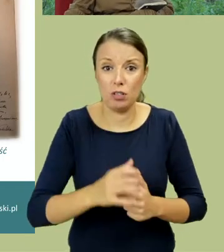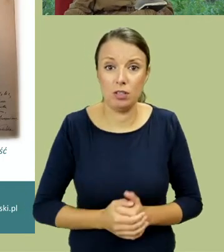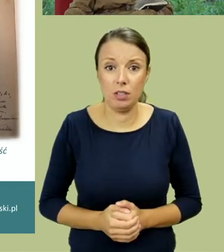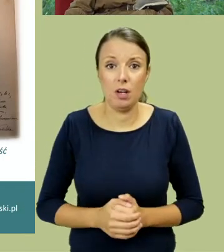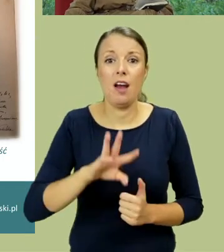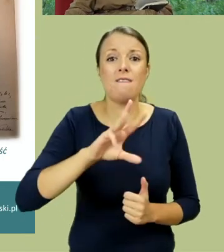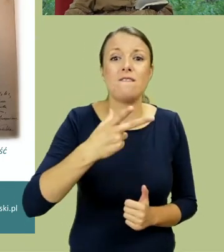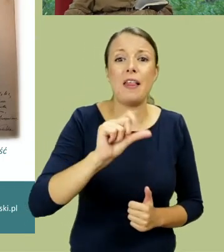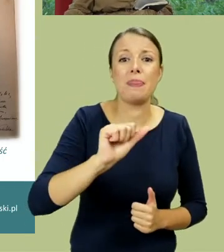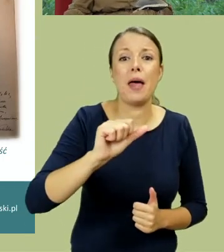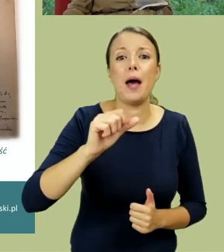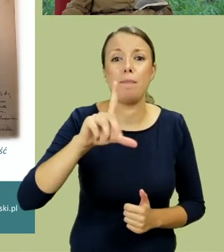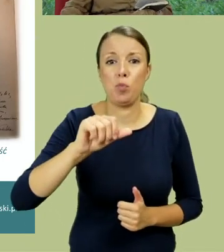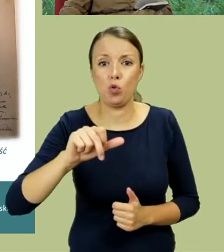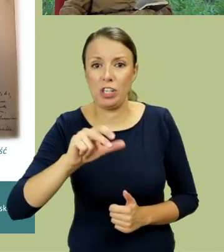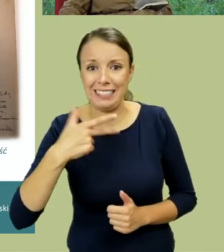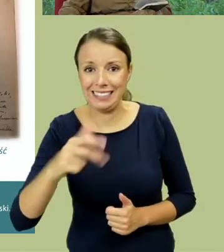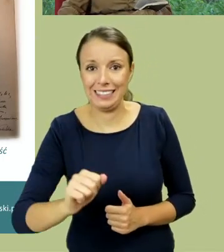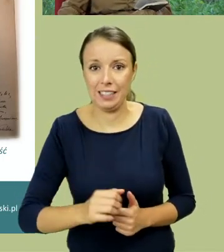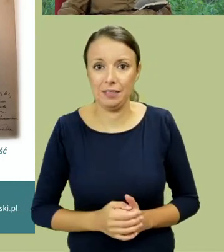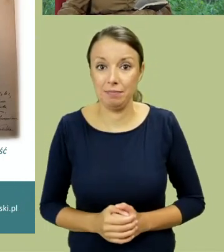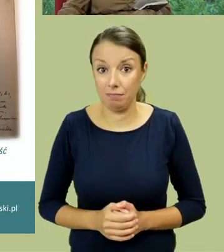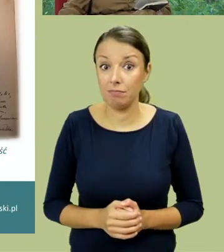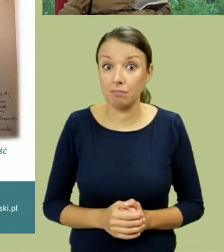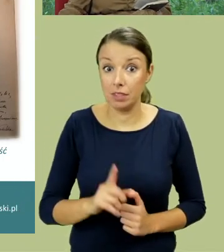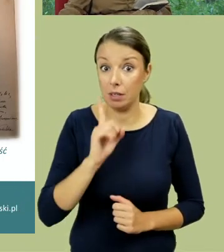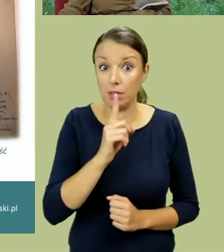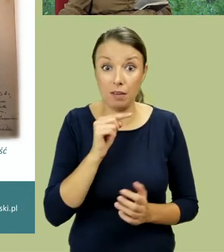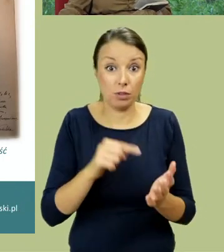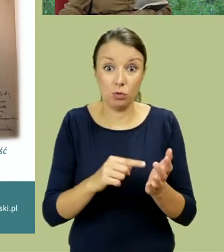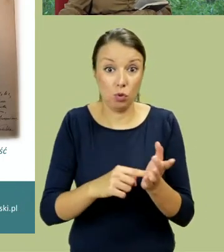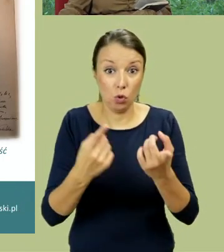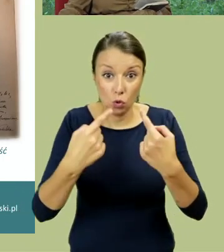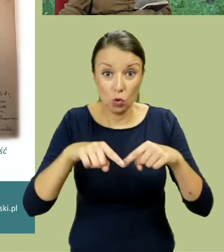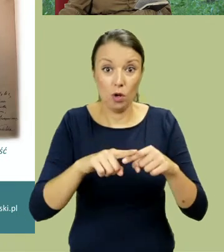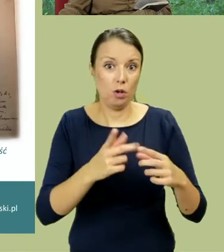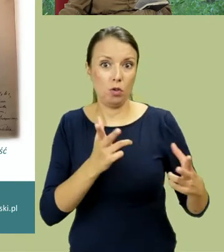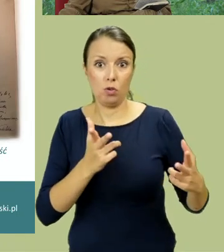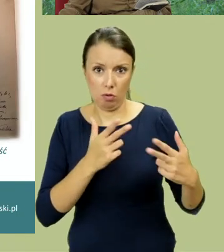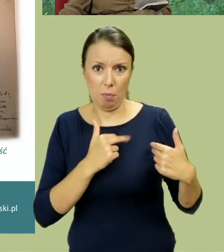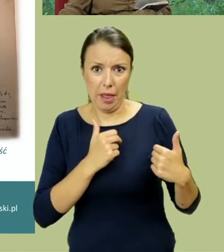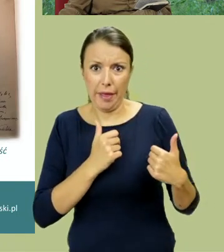Pełczyńska. Także grono kobiet,